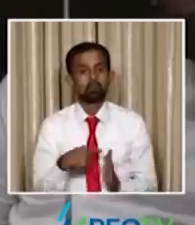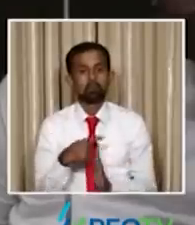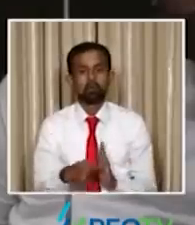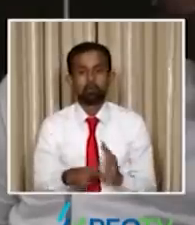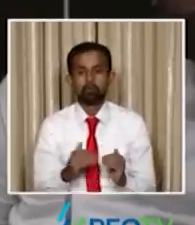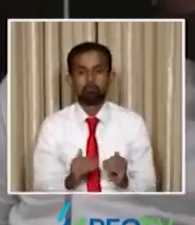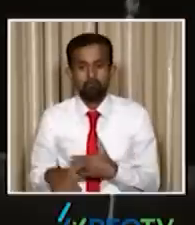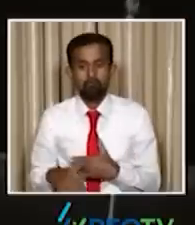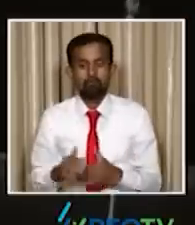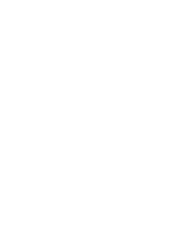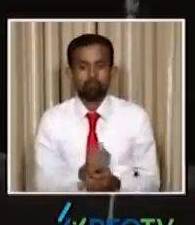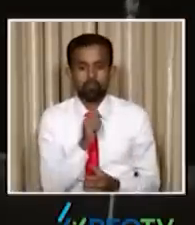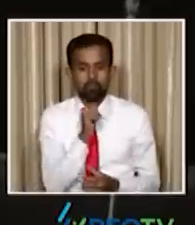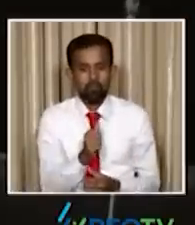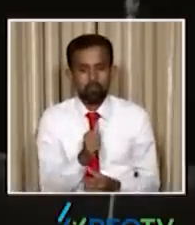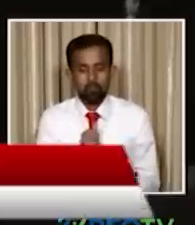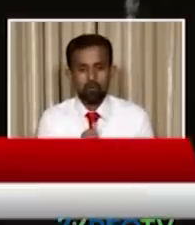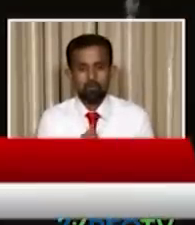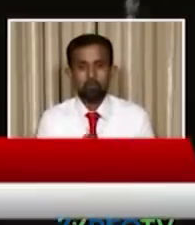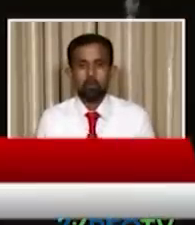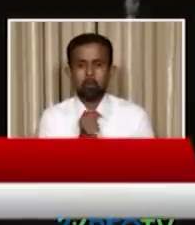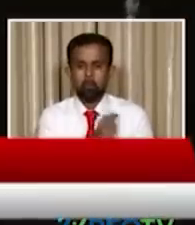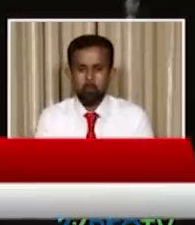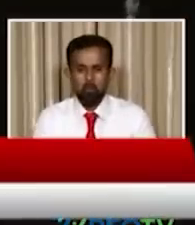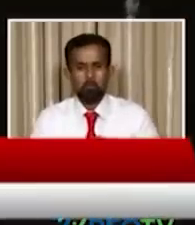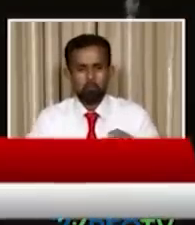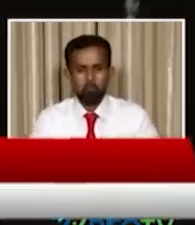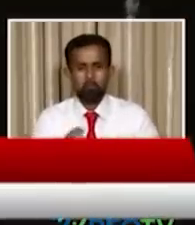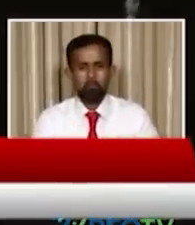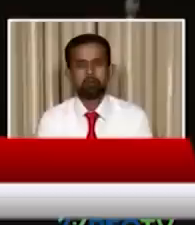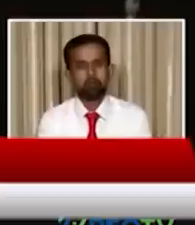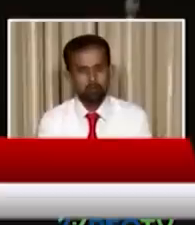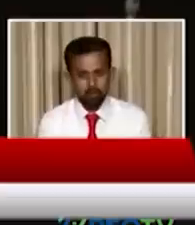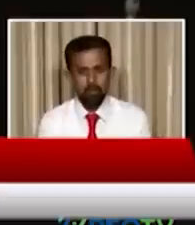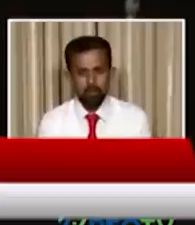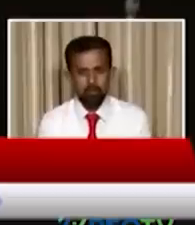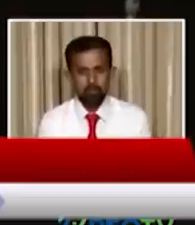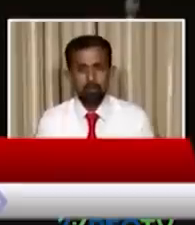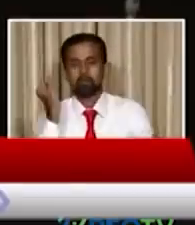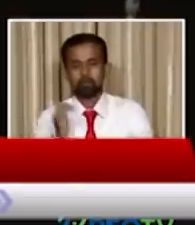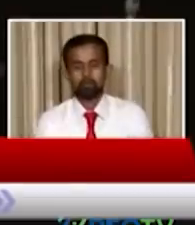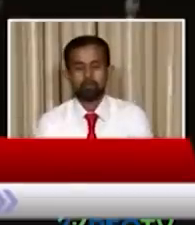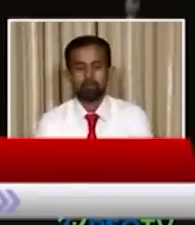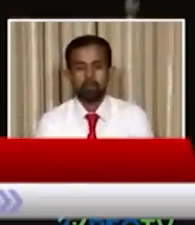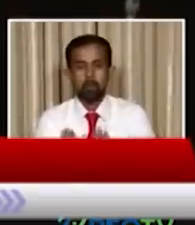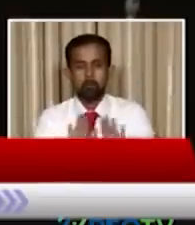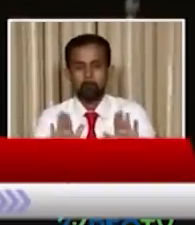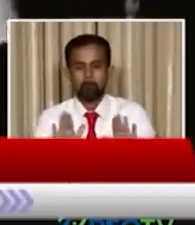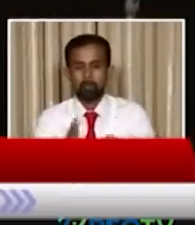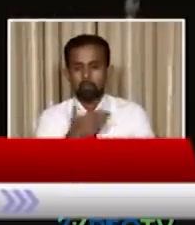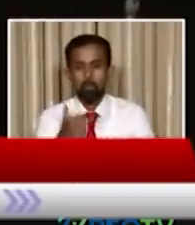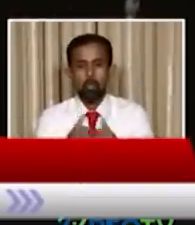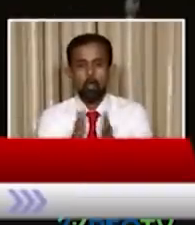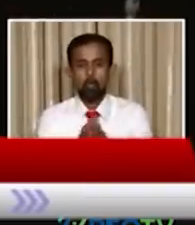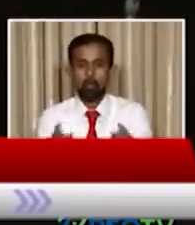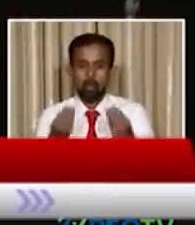ගන්න පුළුවන් කමක් නැහැ ඇත්ත යම් යම් ක්‍රමවේදයන් අනුගමනය කළ යුතු තිබුණේ නැහැ දැන් ක්‍රමයේ වෙනසක් වෙන්න ඕනේ පරිපාලනය කරන්න පුළුවන් සියලුම දේ